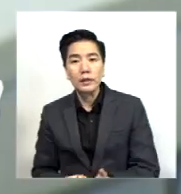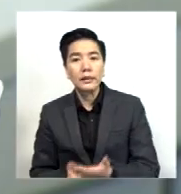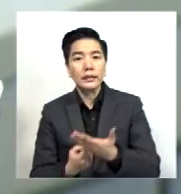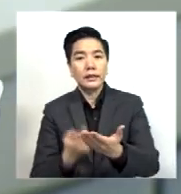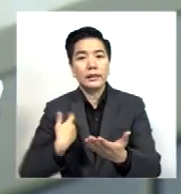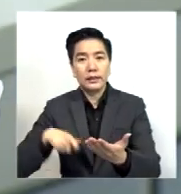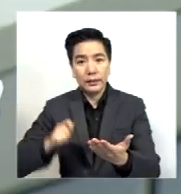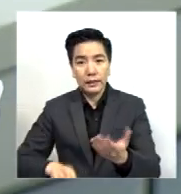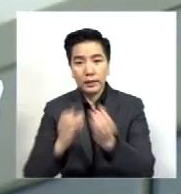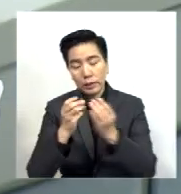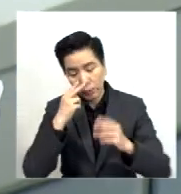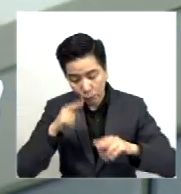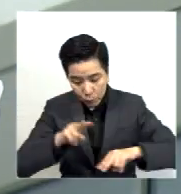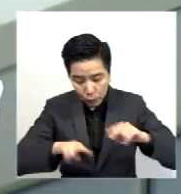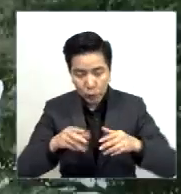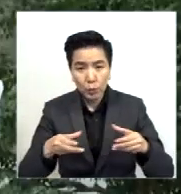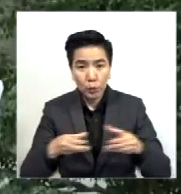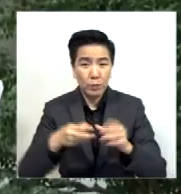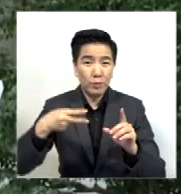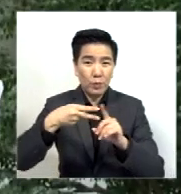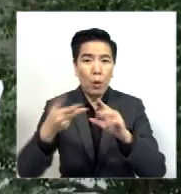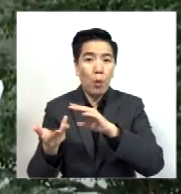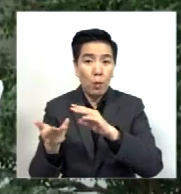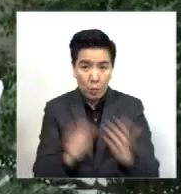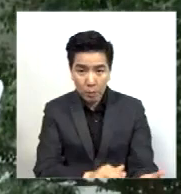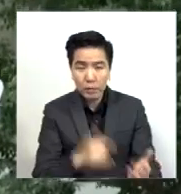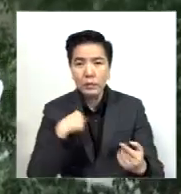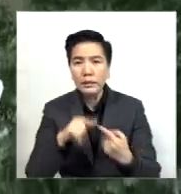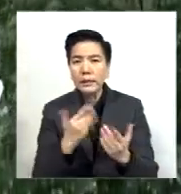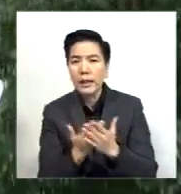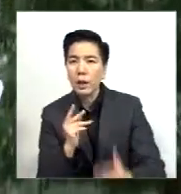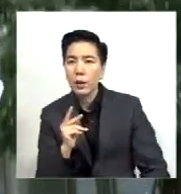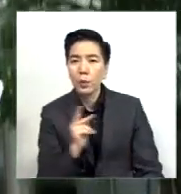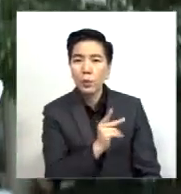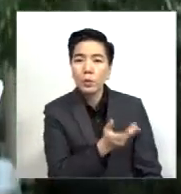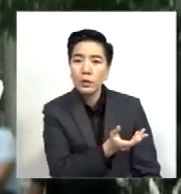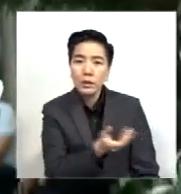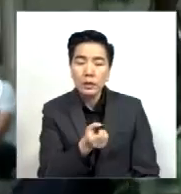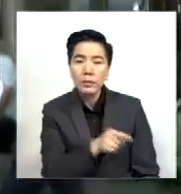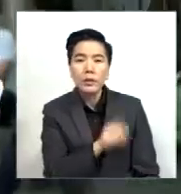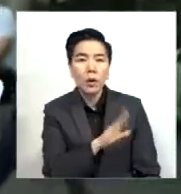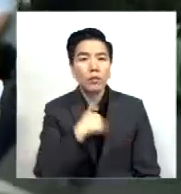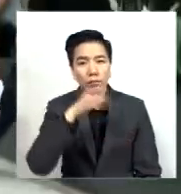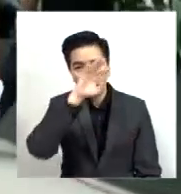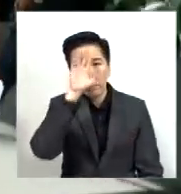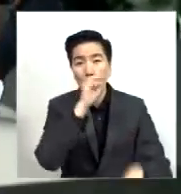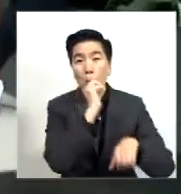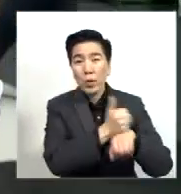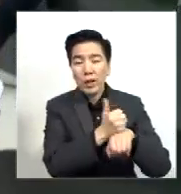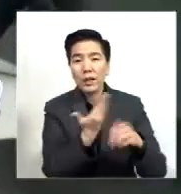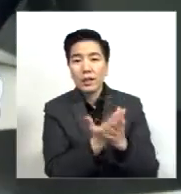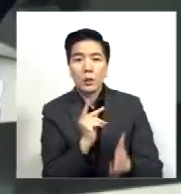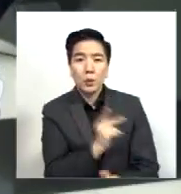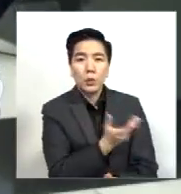าวินิจฉัยเพื่อมีคำสั่งยุบพรรคอนาคตใหม่กรณีกู้ยืมเงินจากนายธนาธรจึงรุ่งเรืองกิจหัวหน้าพรรคอนาคต